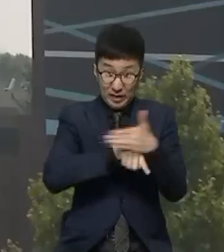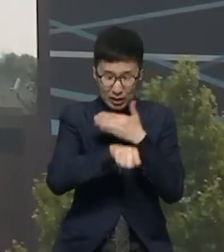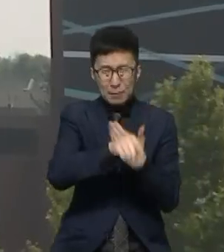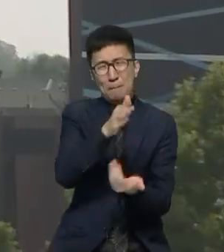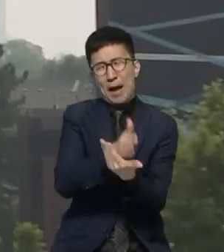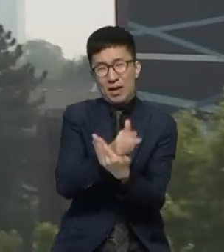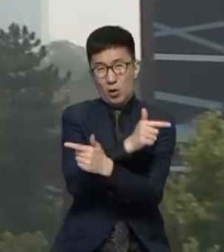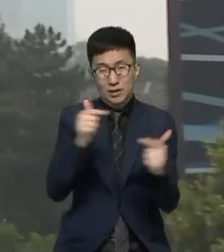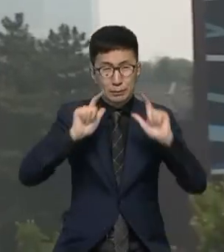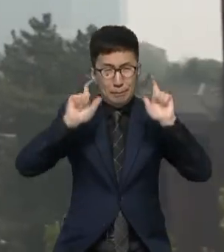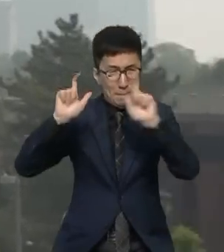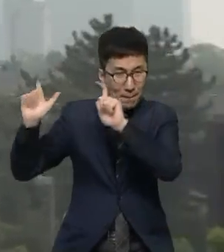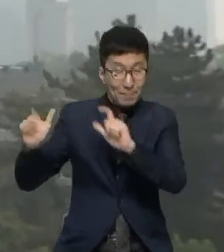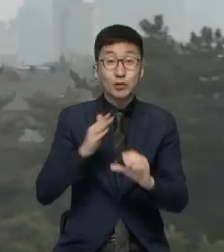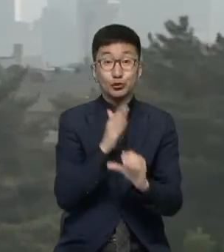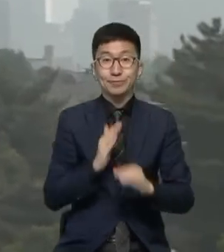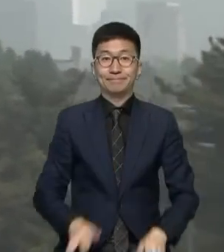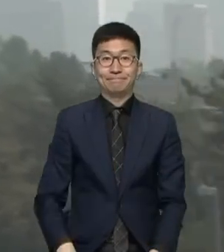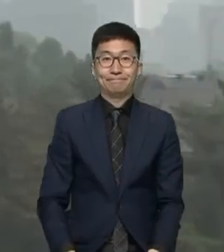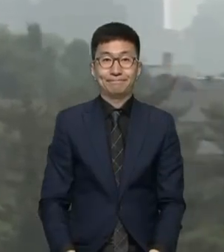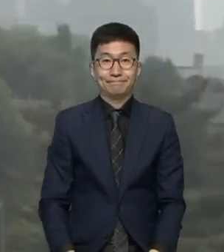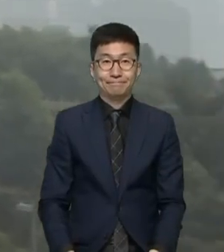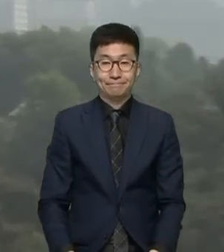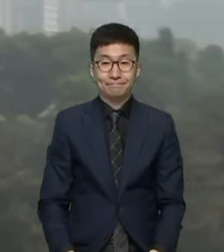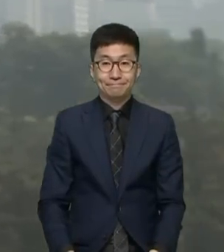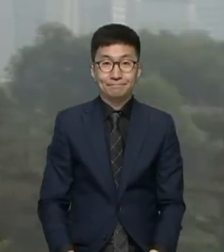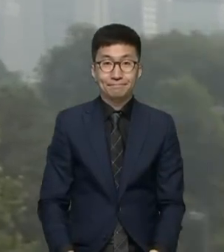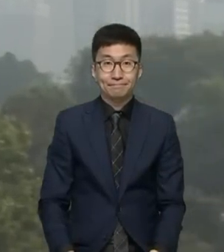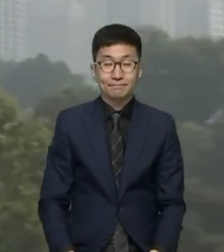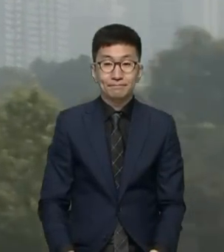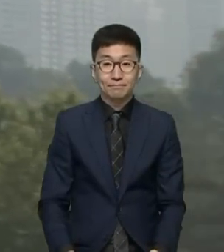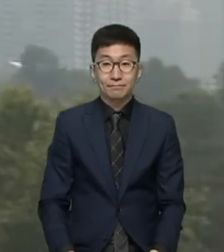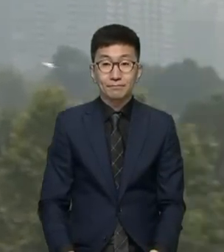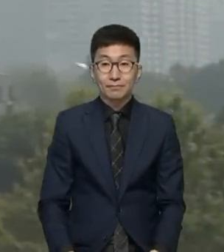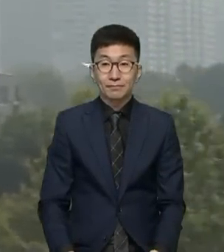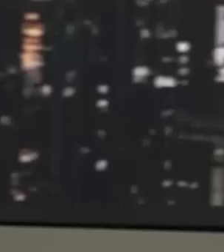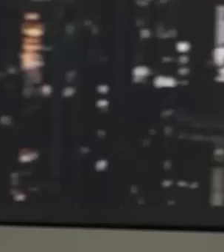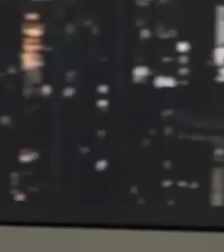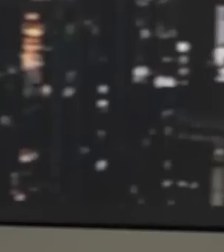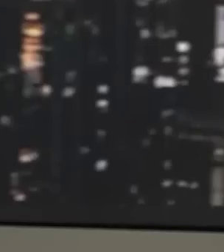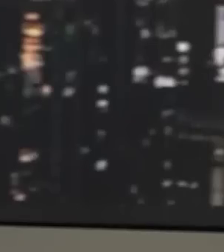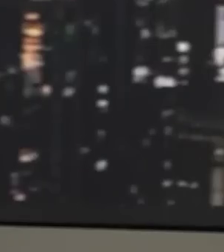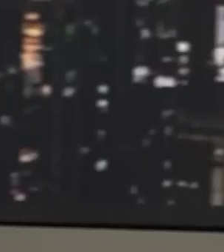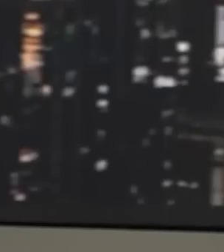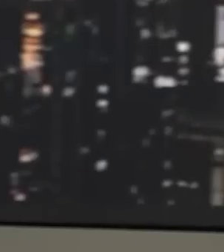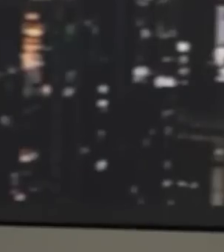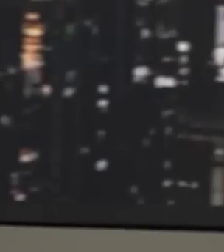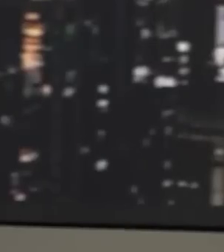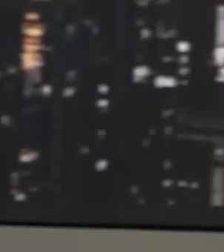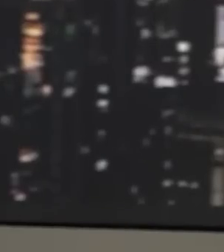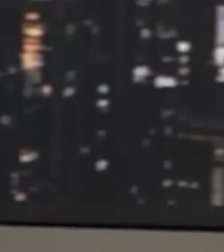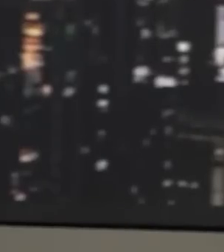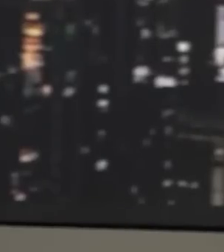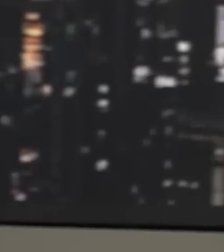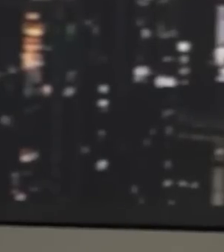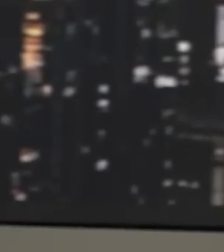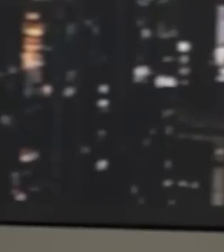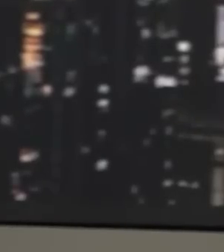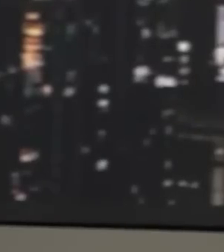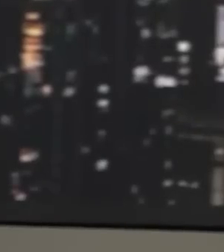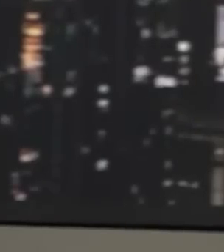자제령이 확산하고 있습니다. 뉴욕에서 SBS 김종훈입니다. 네, 안녕하십니까? 김현우입니다. 더 많은 뉴스와